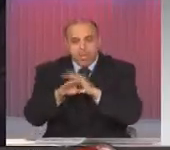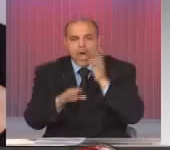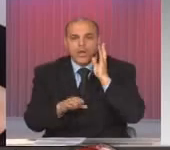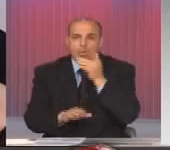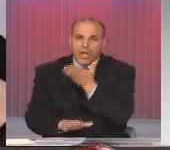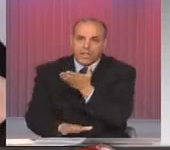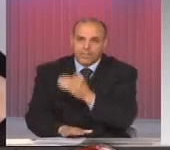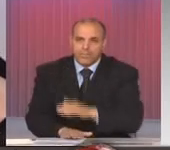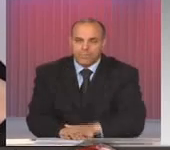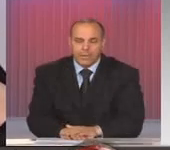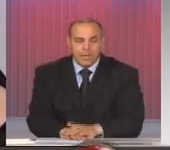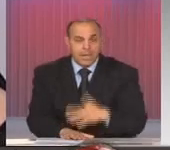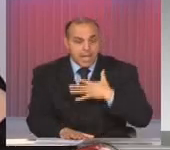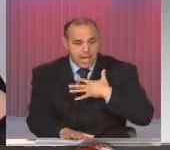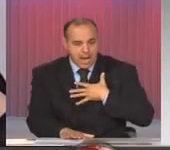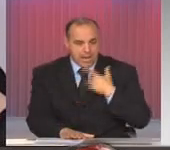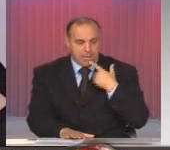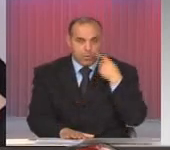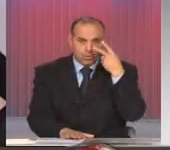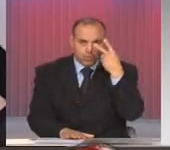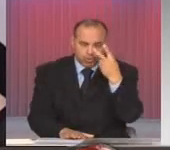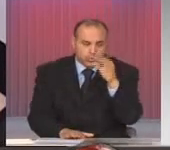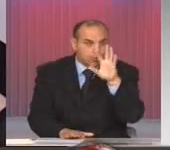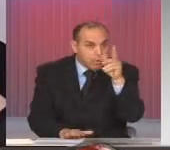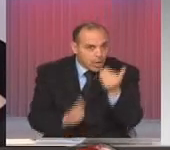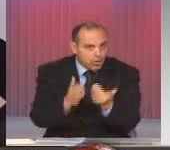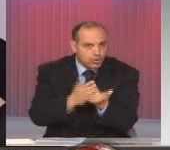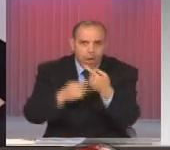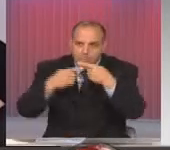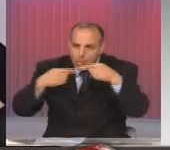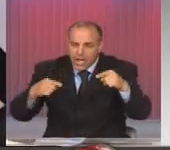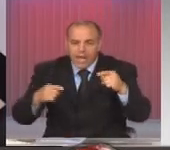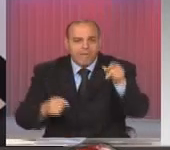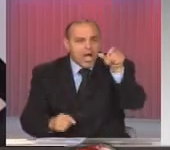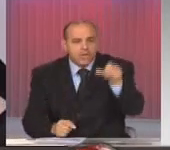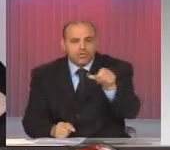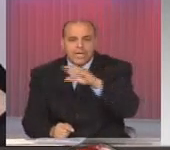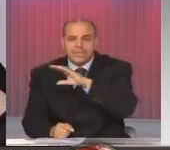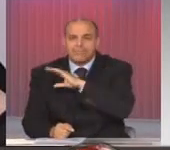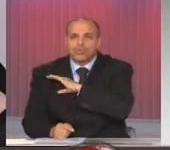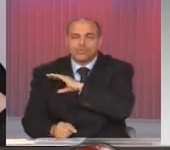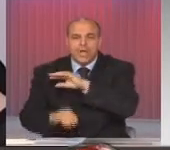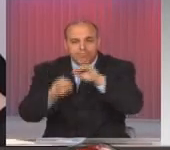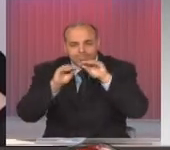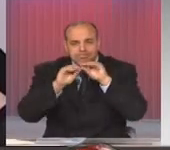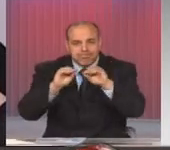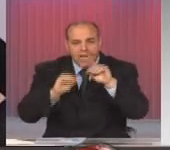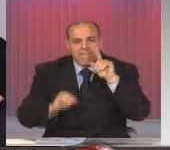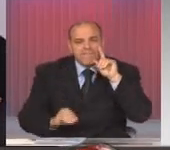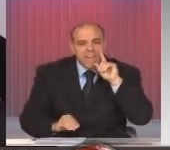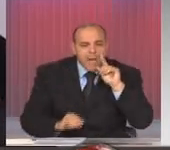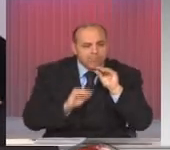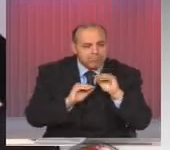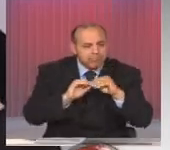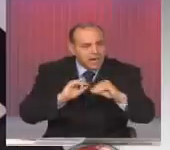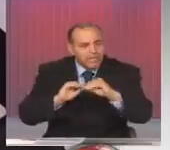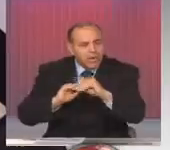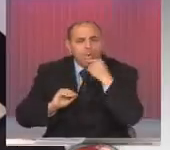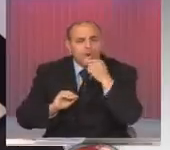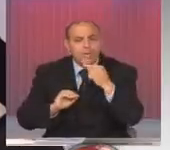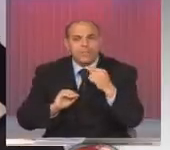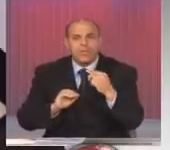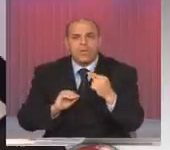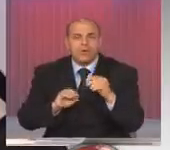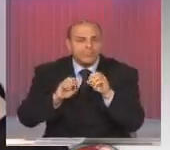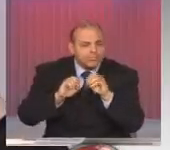الندوة. نحب نشوف تطلعات مختلف الأطراف المعنية بتكوين الفتاة الريفية أو تكوين